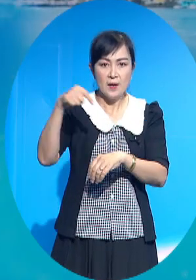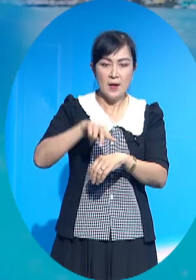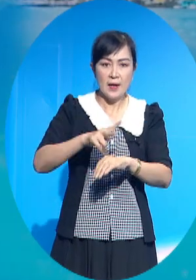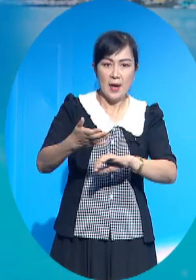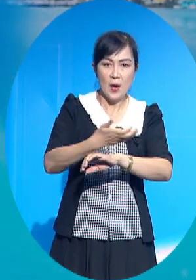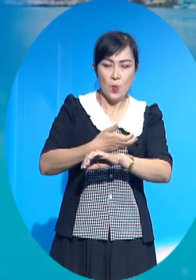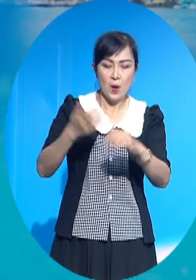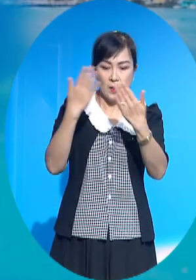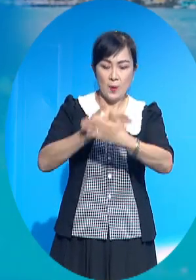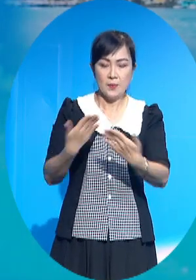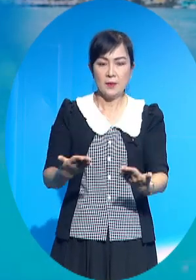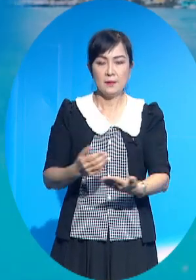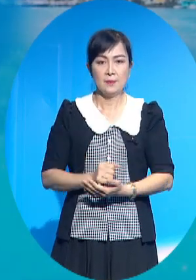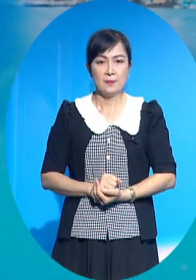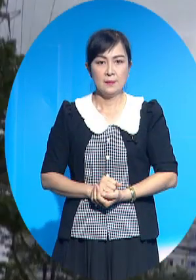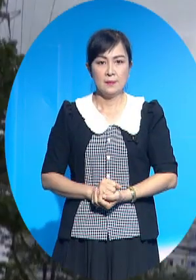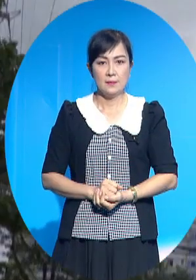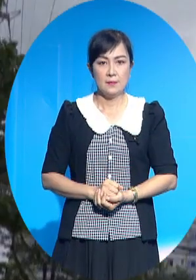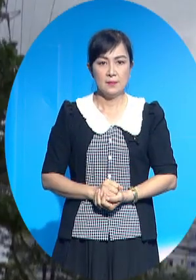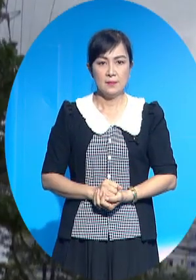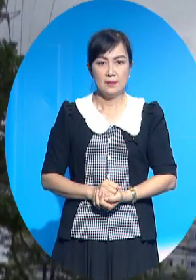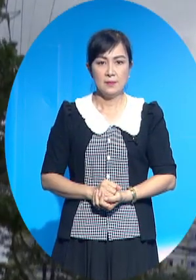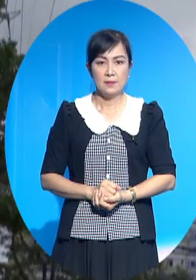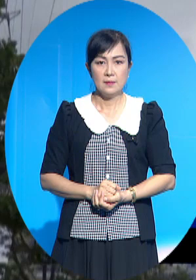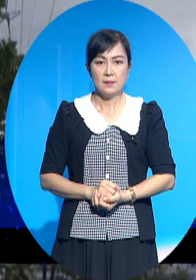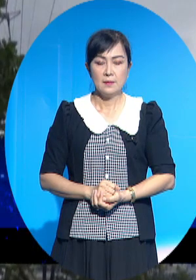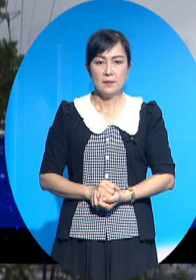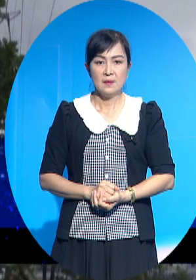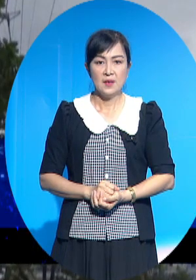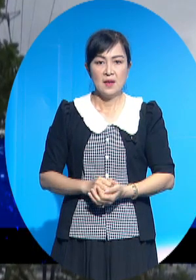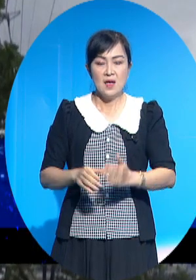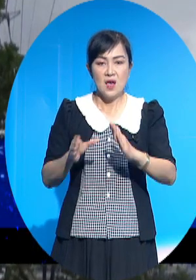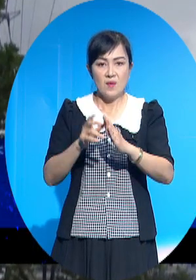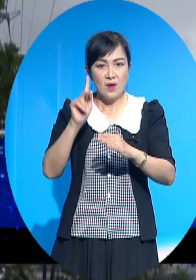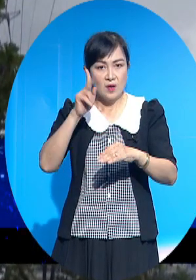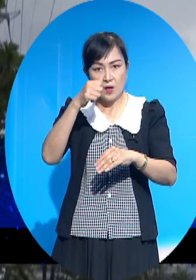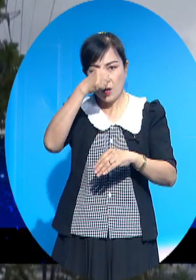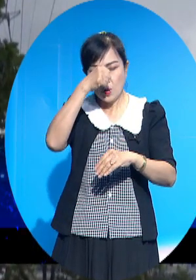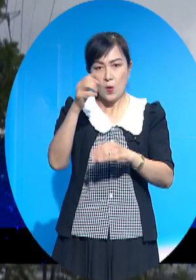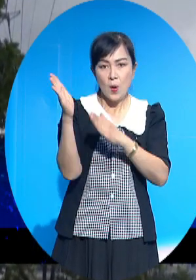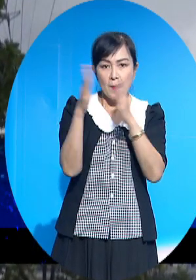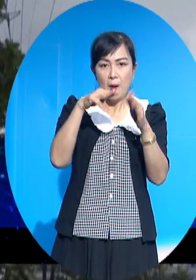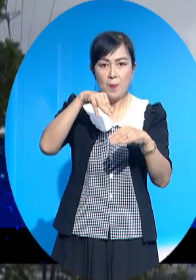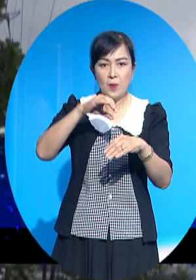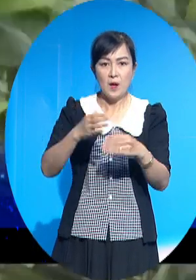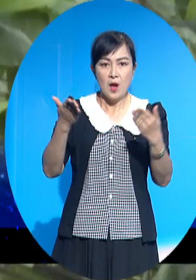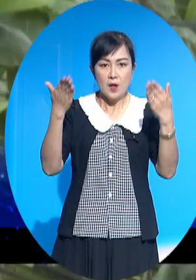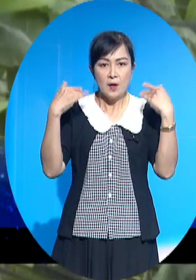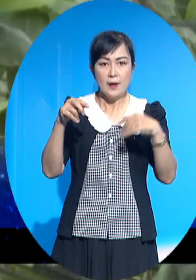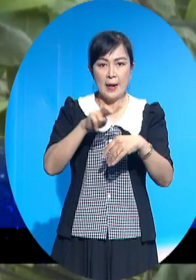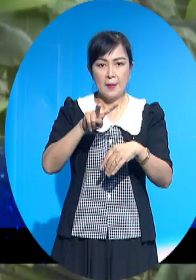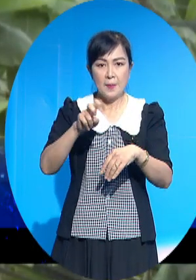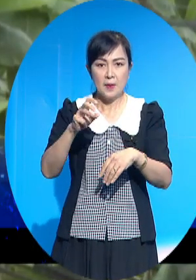đổ bộ vào hai nước trong hôm nay theo cơ quan khí tượng ấn độ bảo Mocha có sức gió lên đến